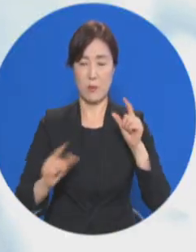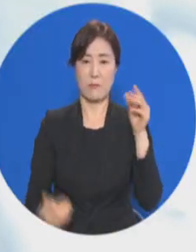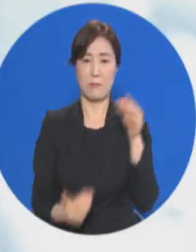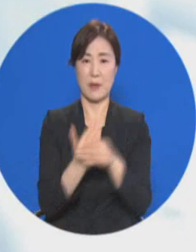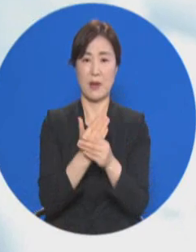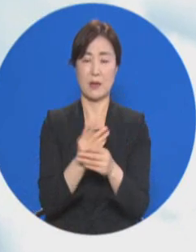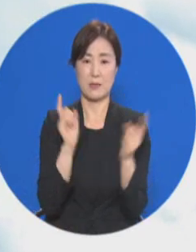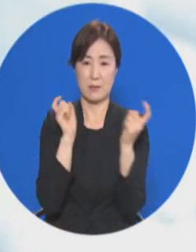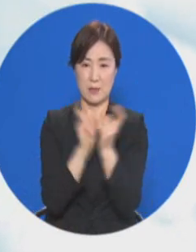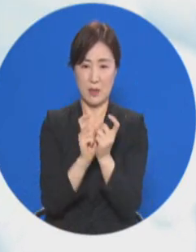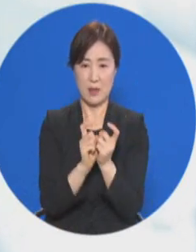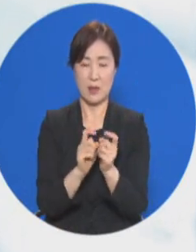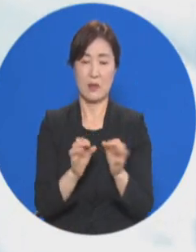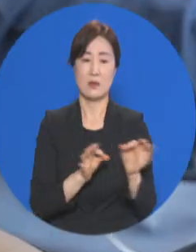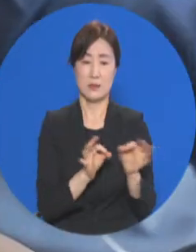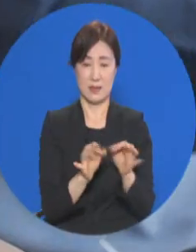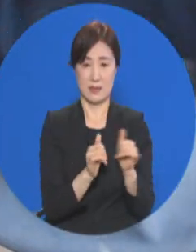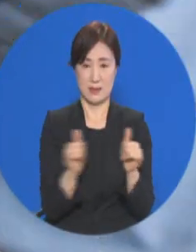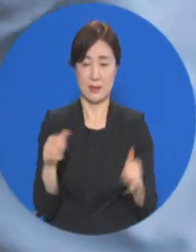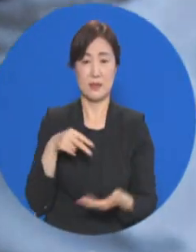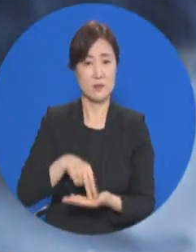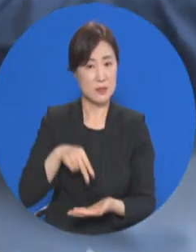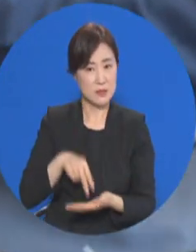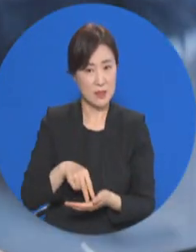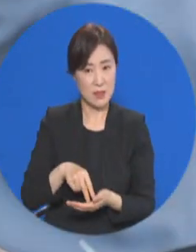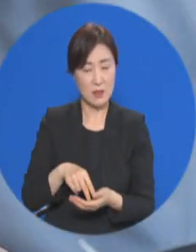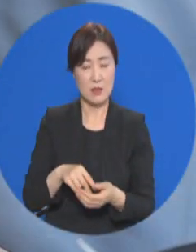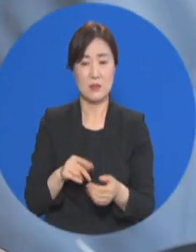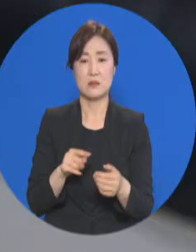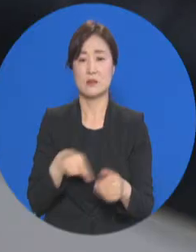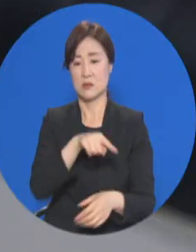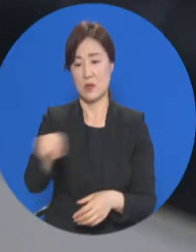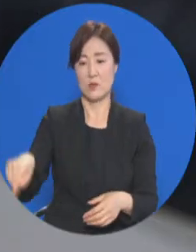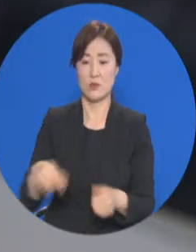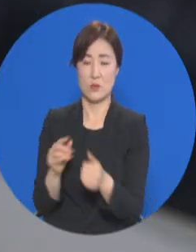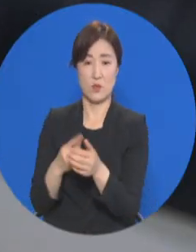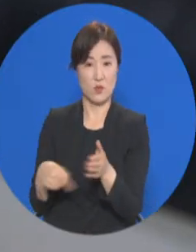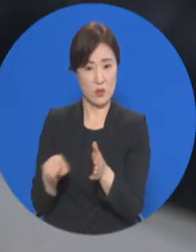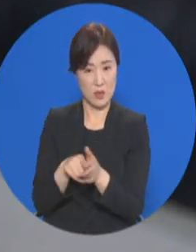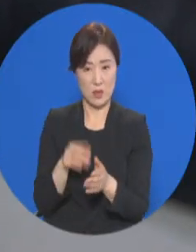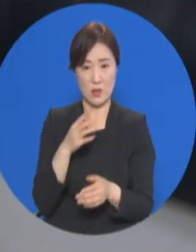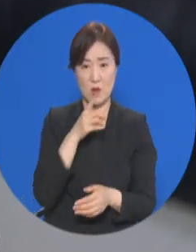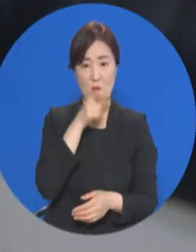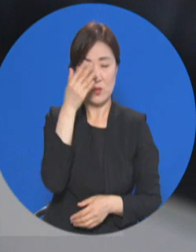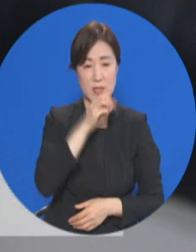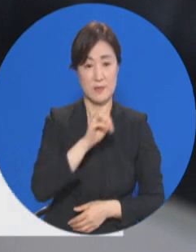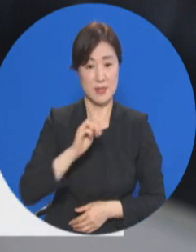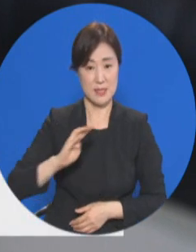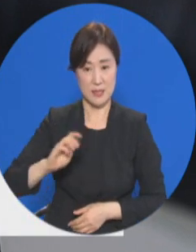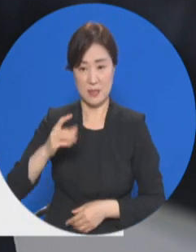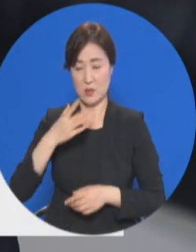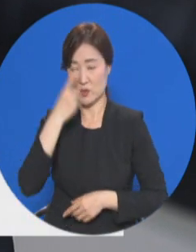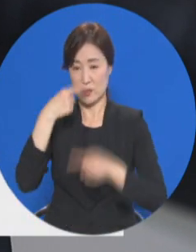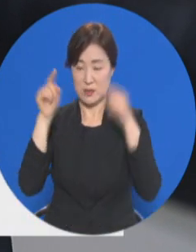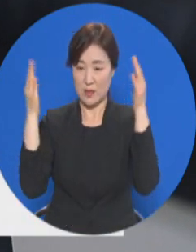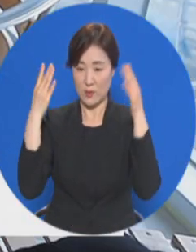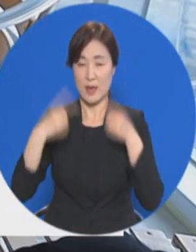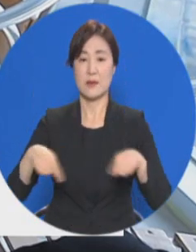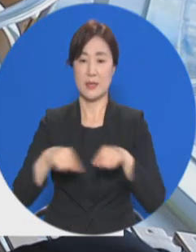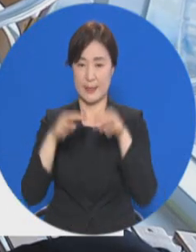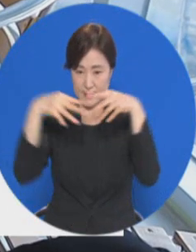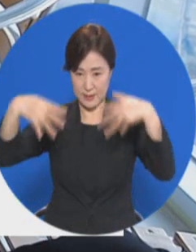정면으로 맞닥뜨린 소상공인들. 이들을 위해 여수 MBC와 순천대학교가 체계적인 경영 개선